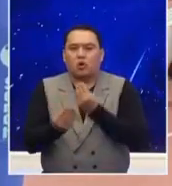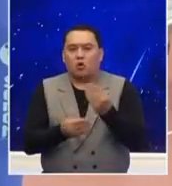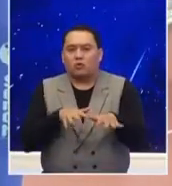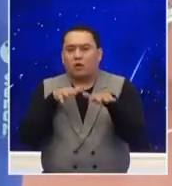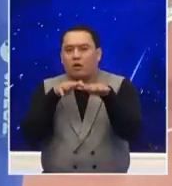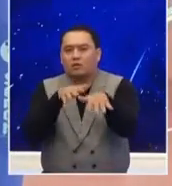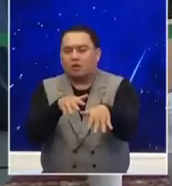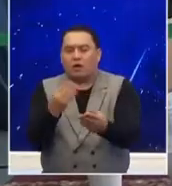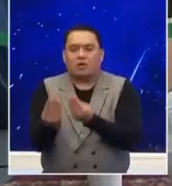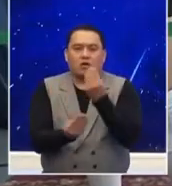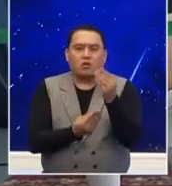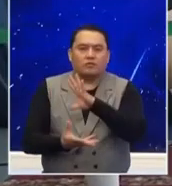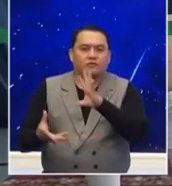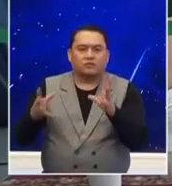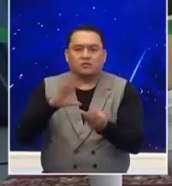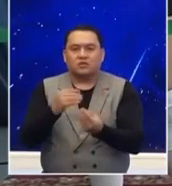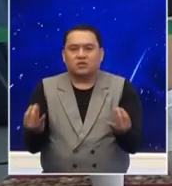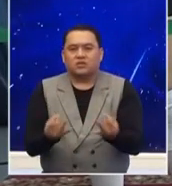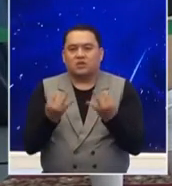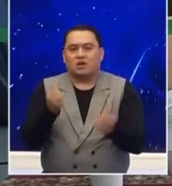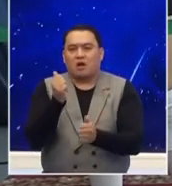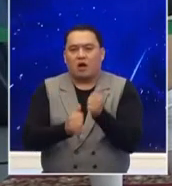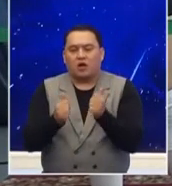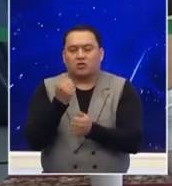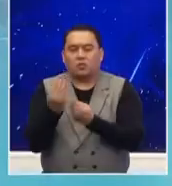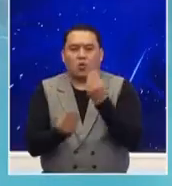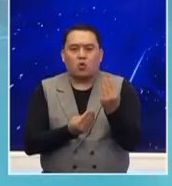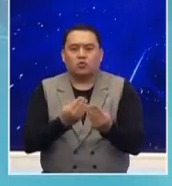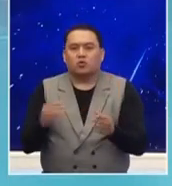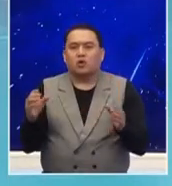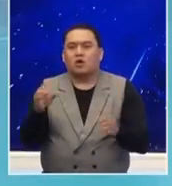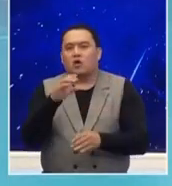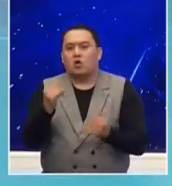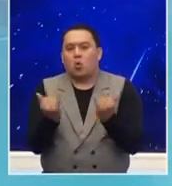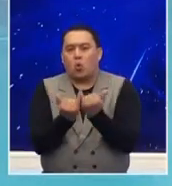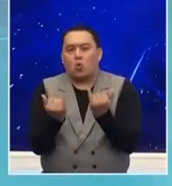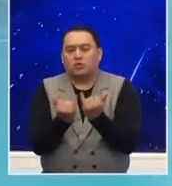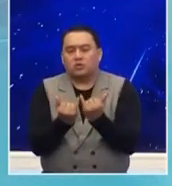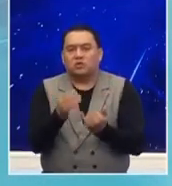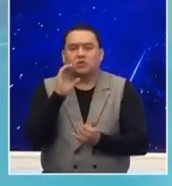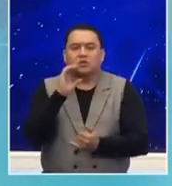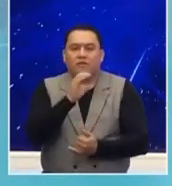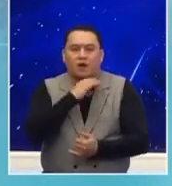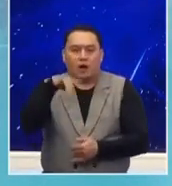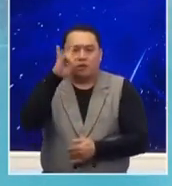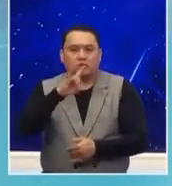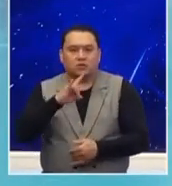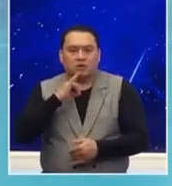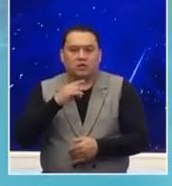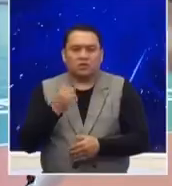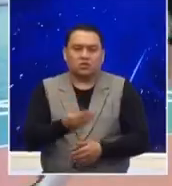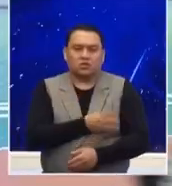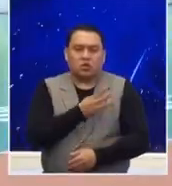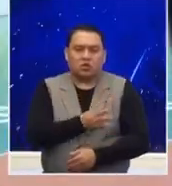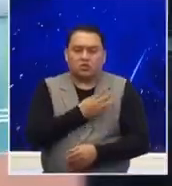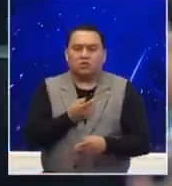на протяжении всей игры придали зрелищности каждому сету. Гости из Северо-Казахстанской области первую партию усердно пытались одержать победу, но